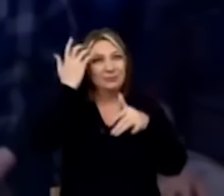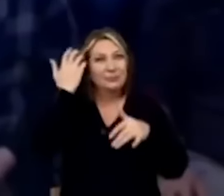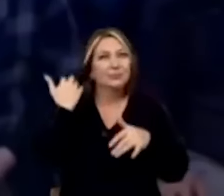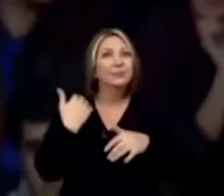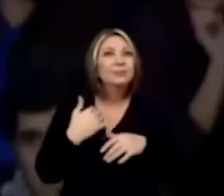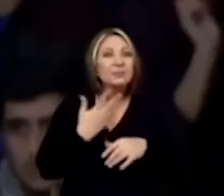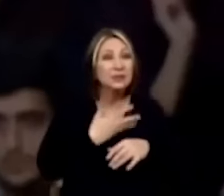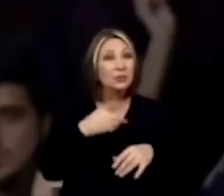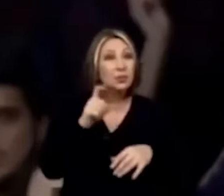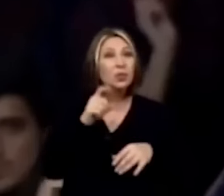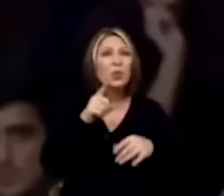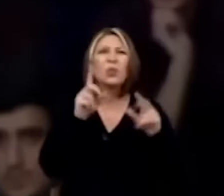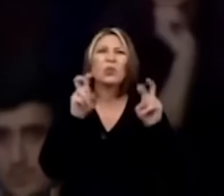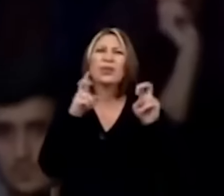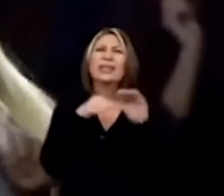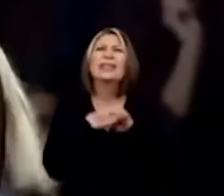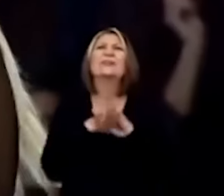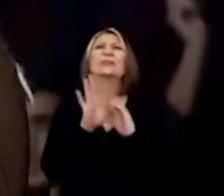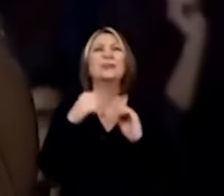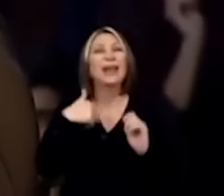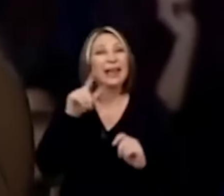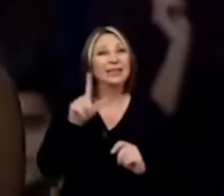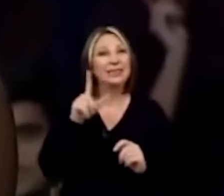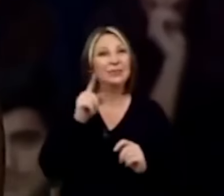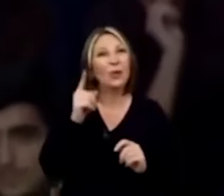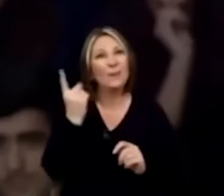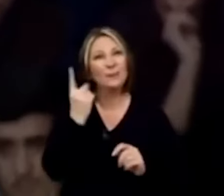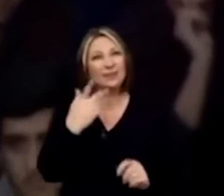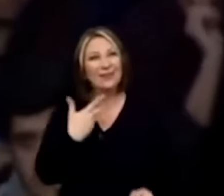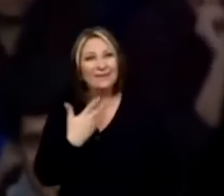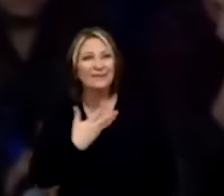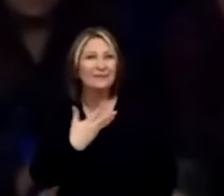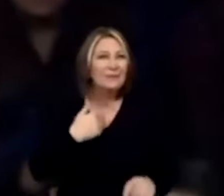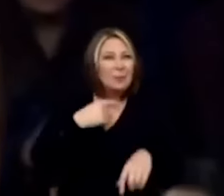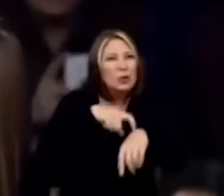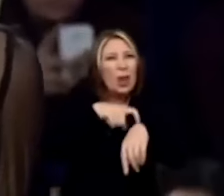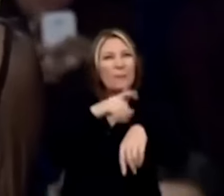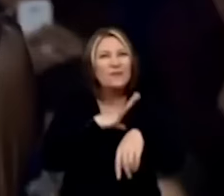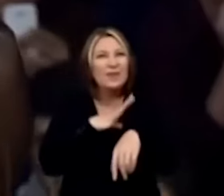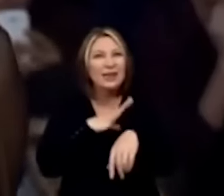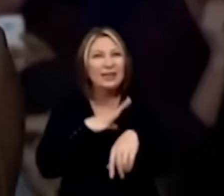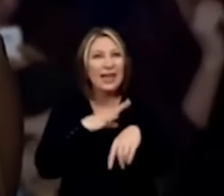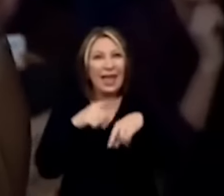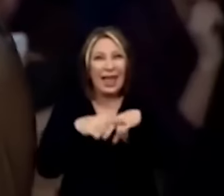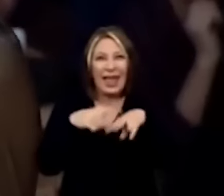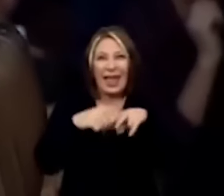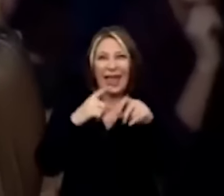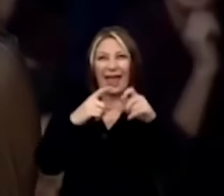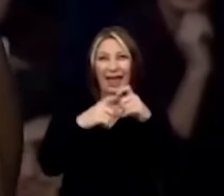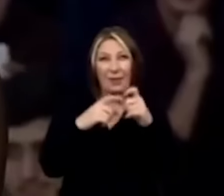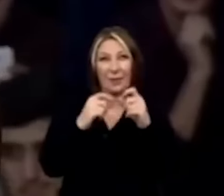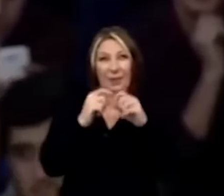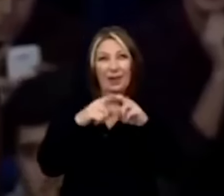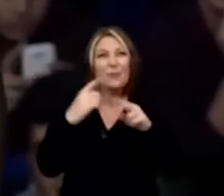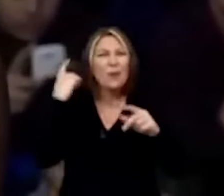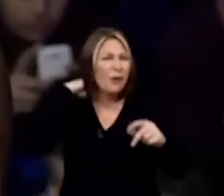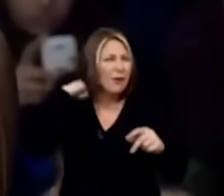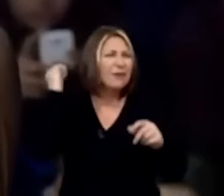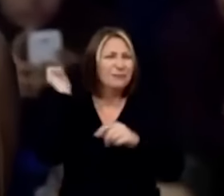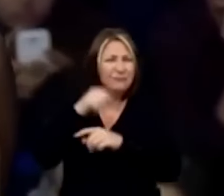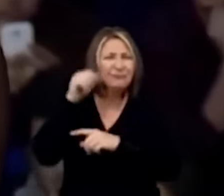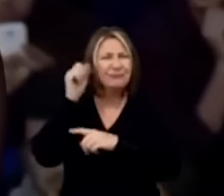musunuz? Ya o konulara hiç girmeyelim. Bir lise döneminde öyle bir durumum vardı. Öyle bir dönemim vardı daha doğrusu. Headbang döneminiz, evet, vardı. Boynunuzun vardı yani. Tutulduğu